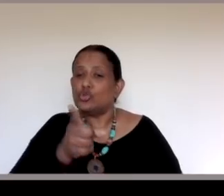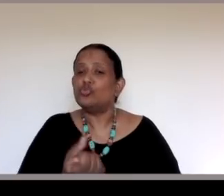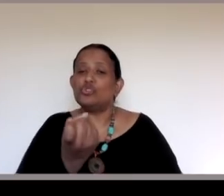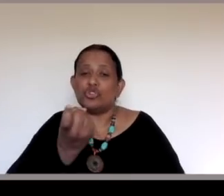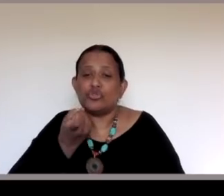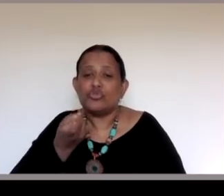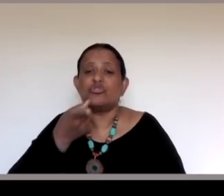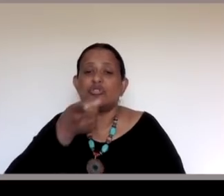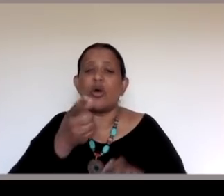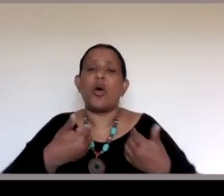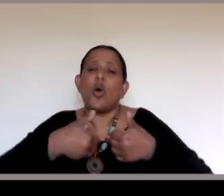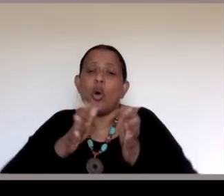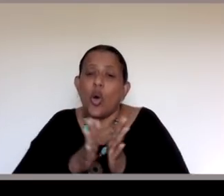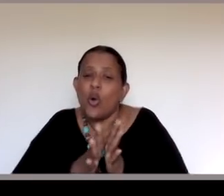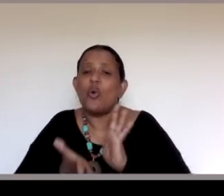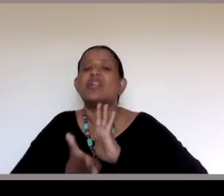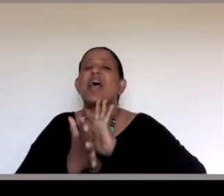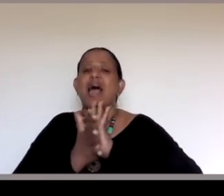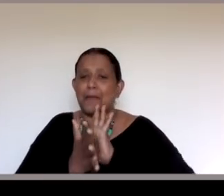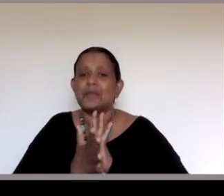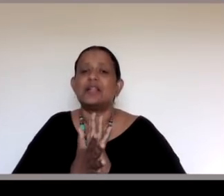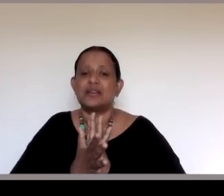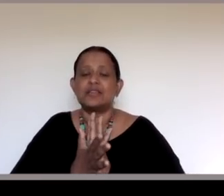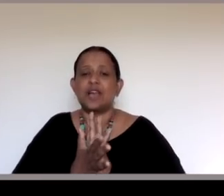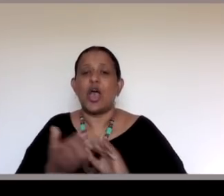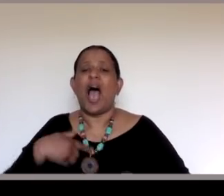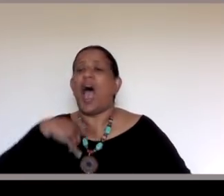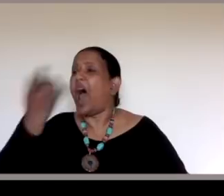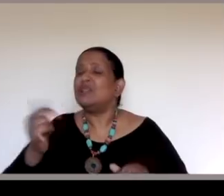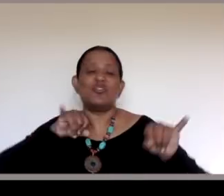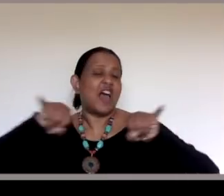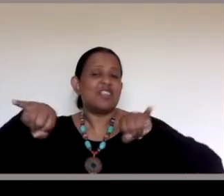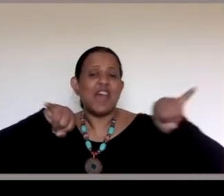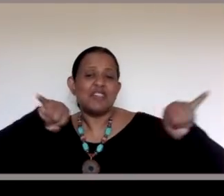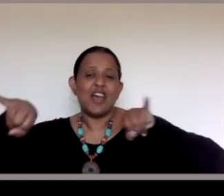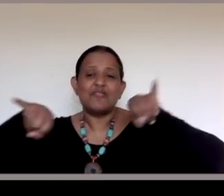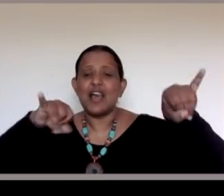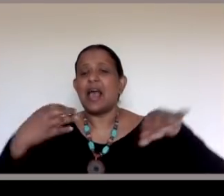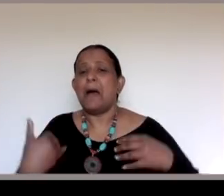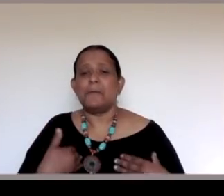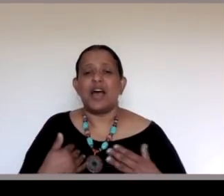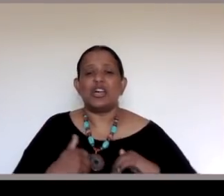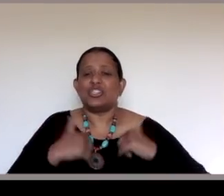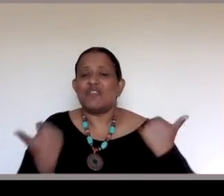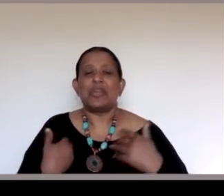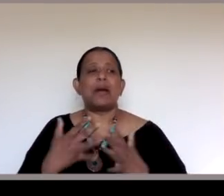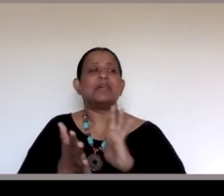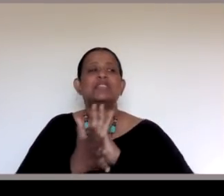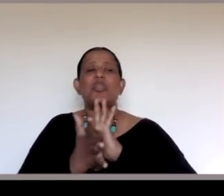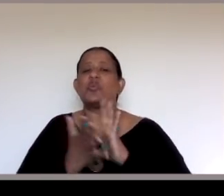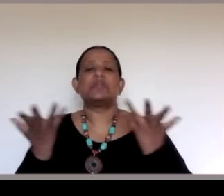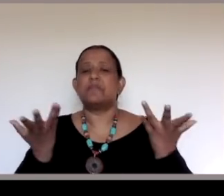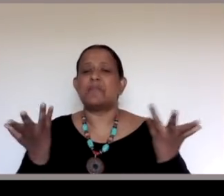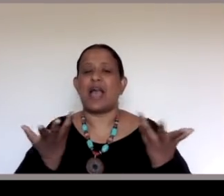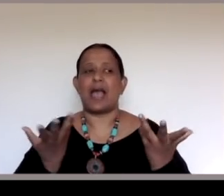පළමු පියවර මහල්චිකි උංගල් මුදල් පඩි ප්‍රීතියට ඔබගේ පළමු පියවර තමයි යටහත් වන්න ඉගෙන